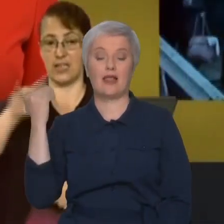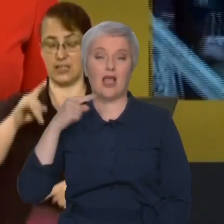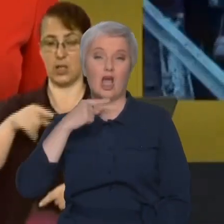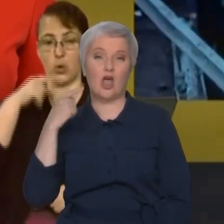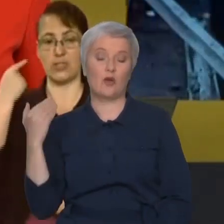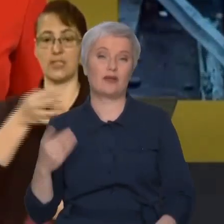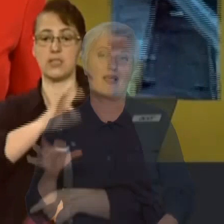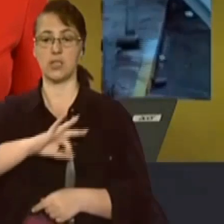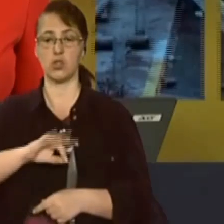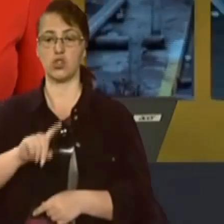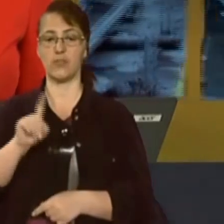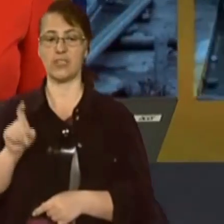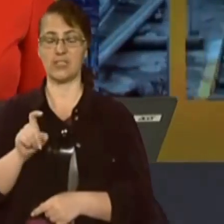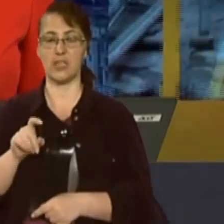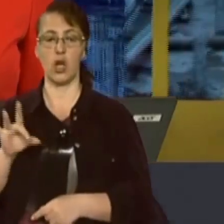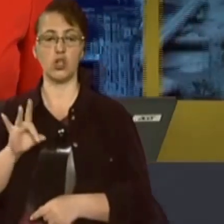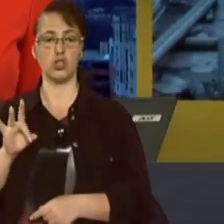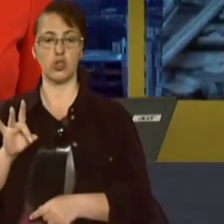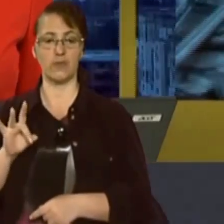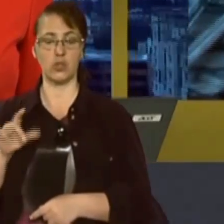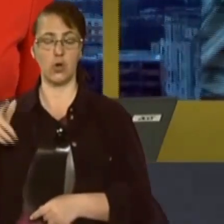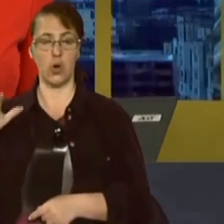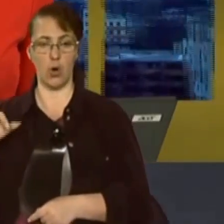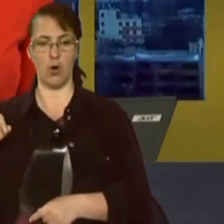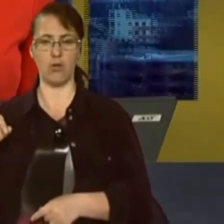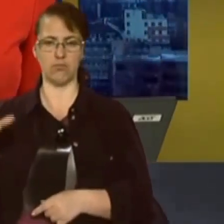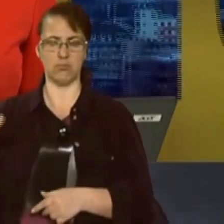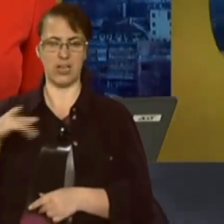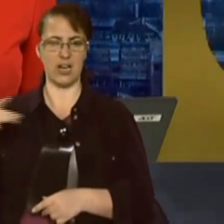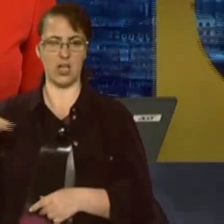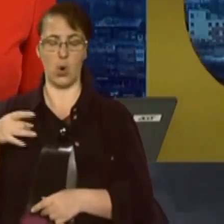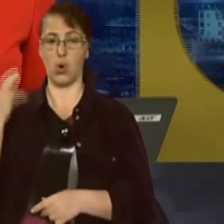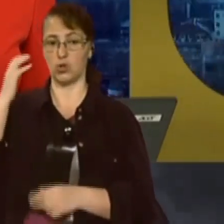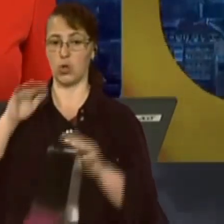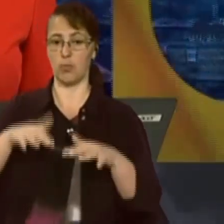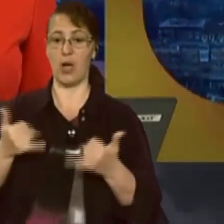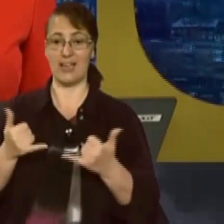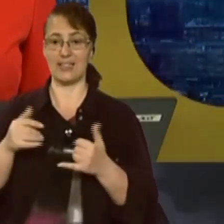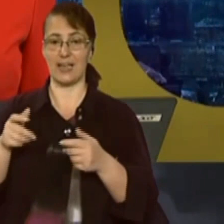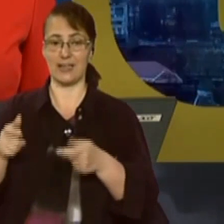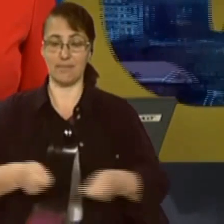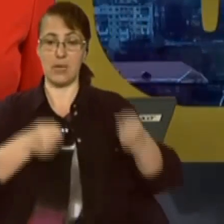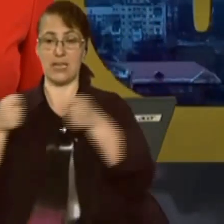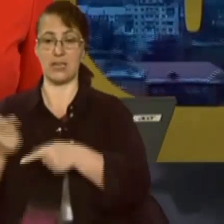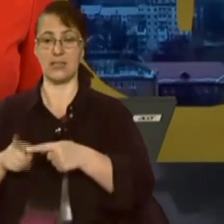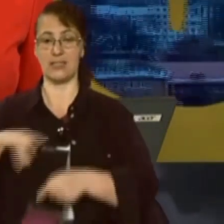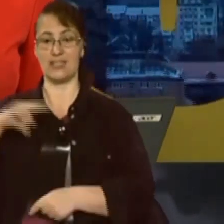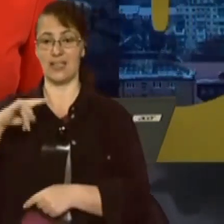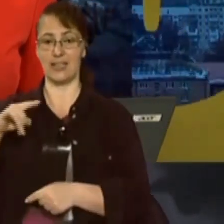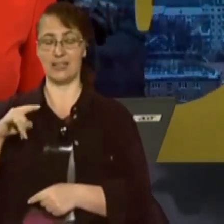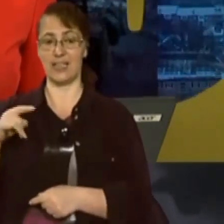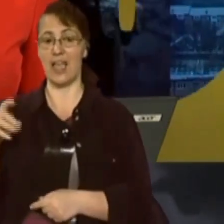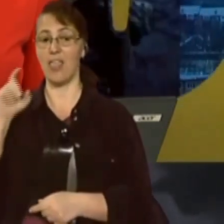лише фактично з там Ростовської області, Чорне море, регіон. Зараз вона перекинула ці літаки на північ